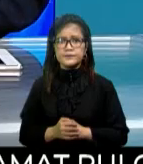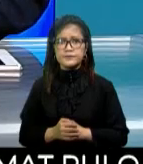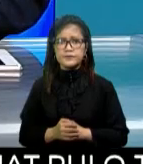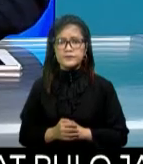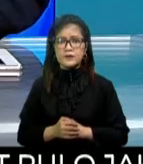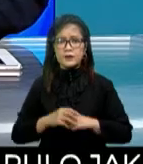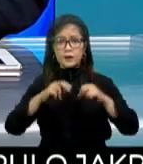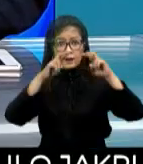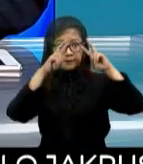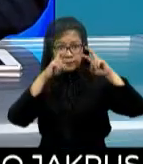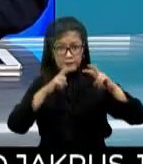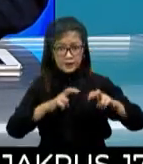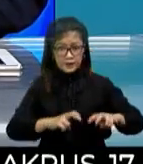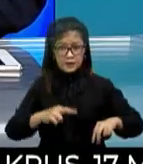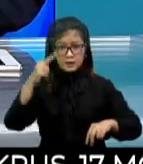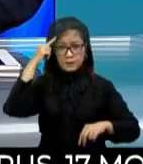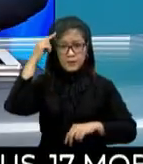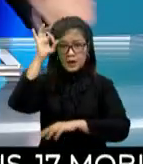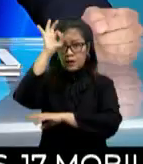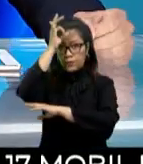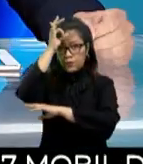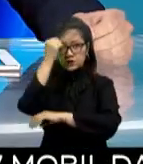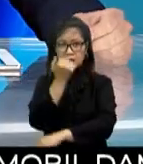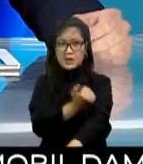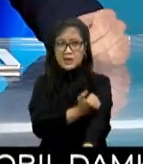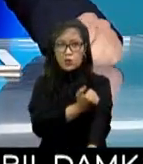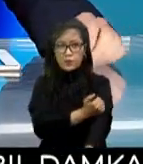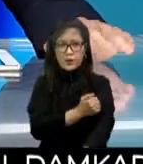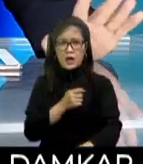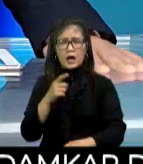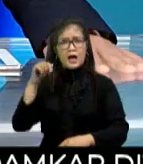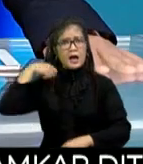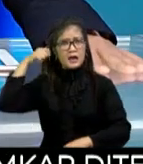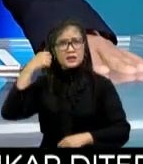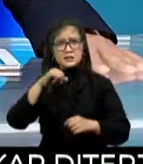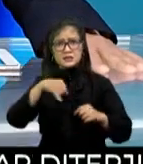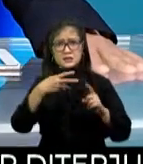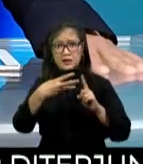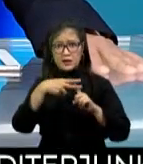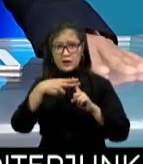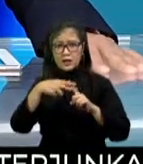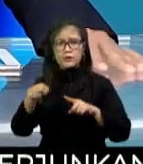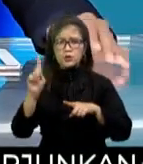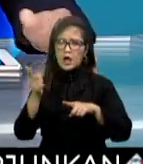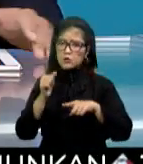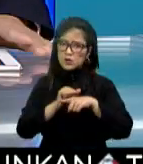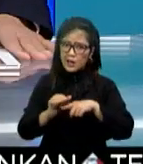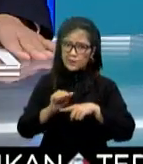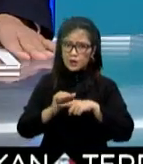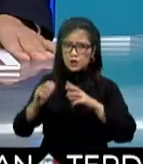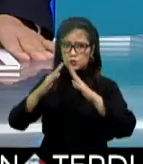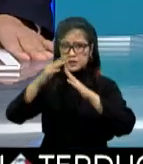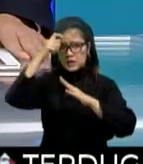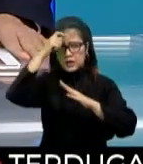penyanyi rektorat reserse narkoba Polda Metro Jaya merujuk Jeff Smith untuk rehabilitasi di Rumah Sakit Ketergantungan Obat